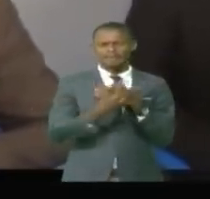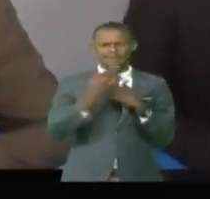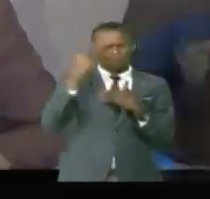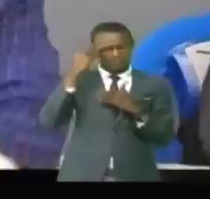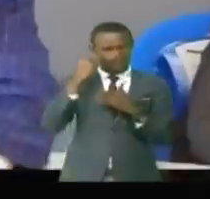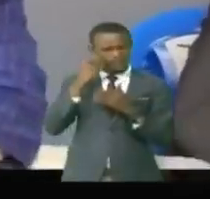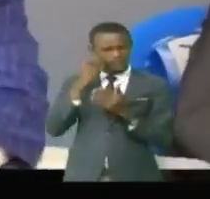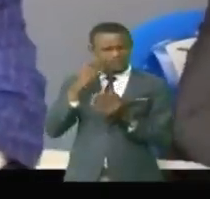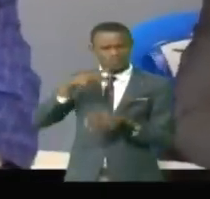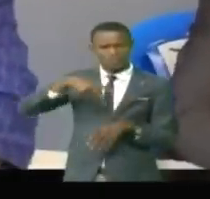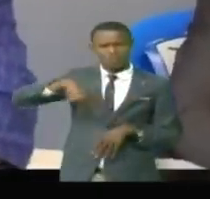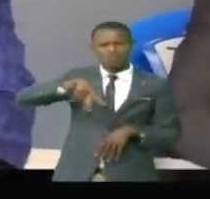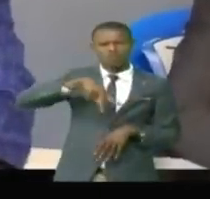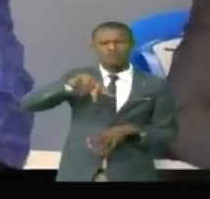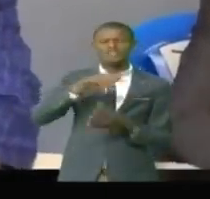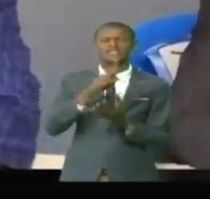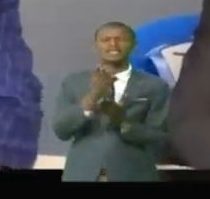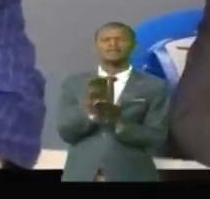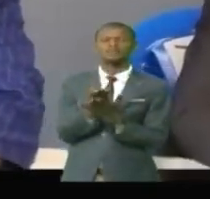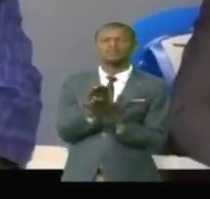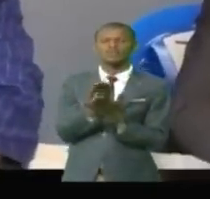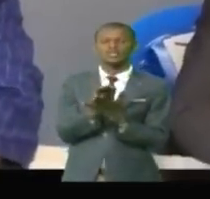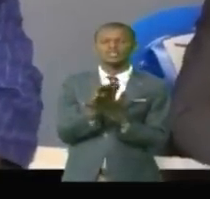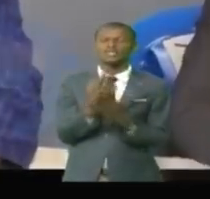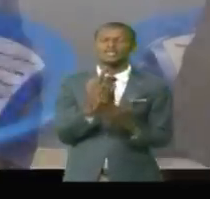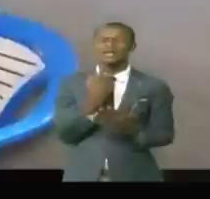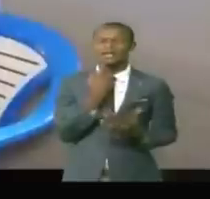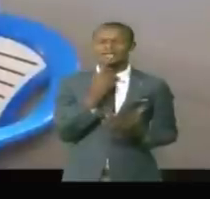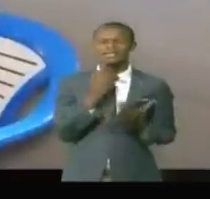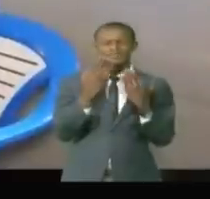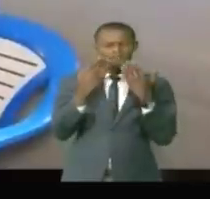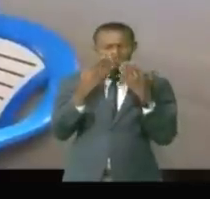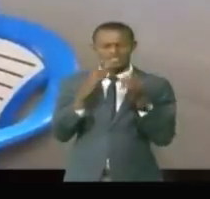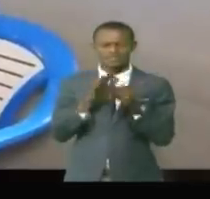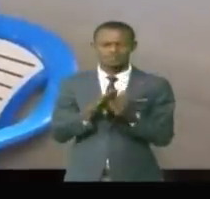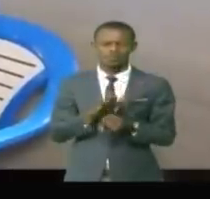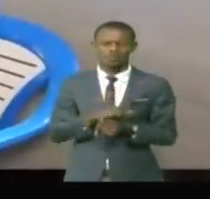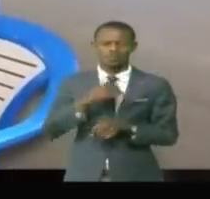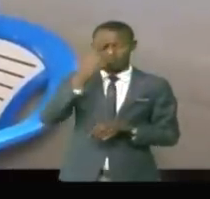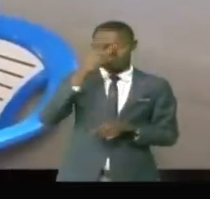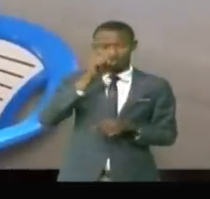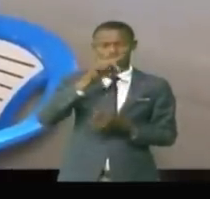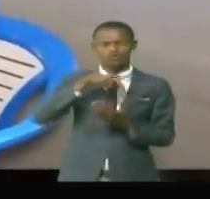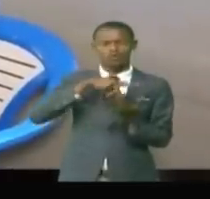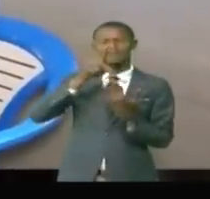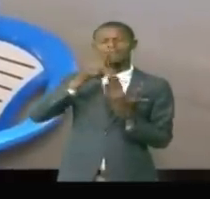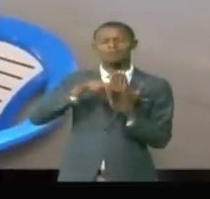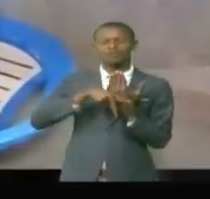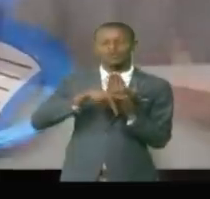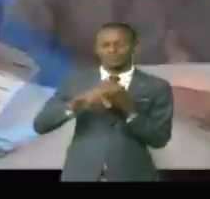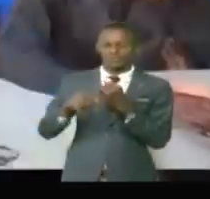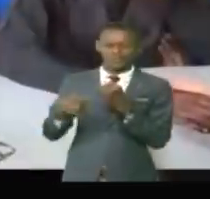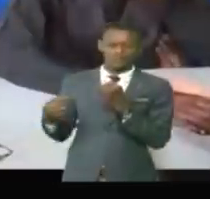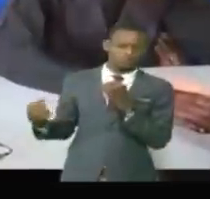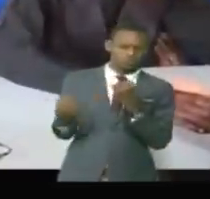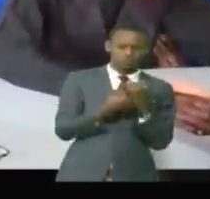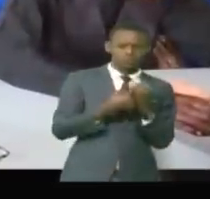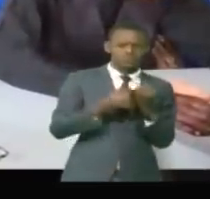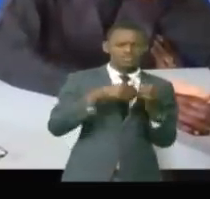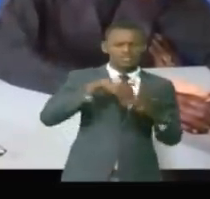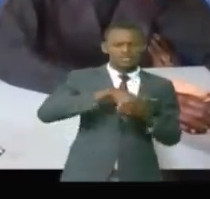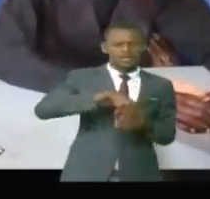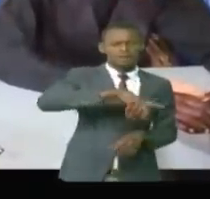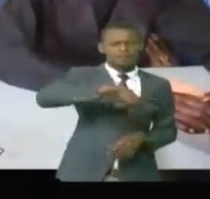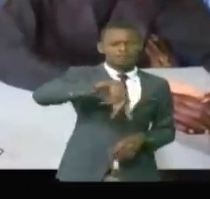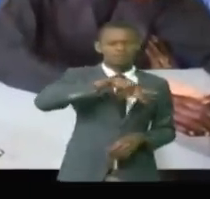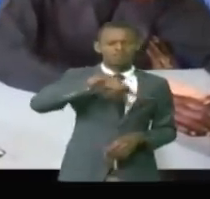budget, a au cours de son allocution remercié le projet Encore pour son appui à la province du Kasaï et lance au nom